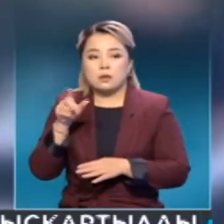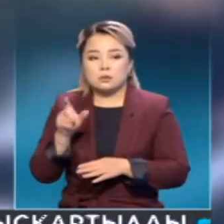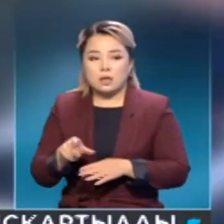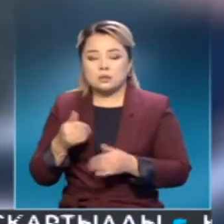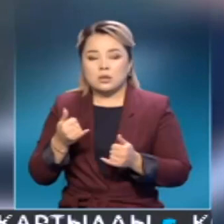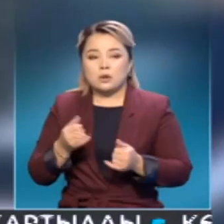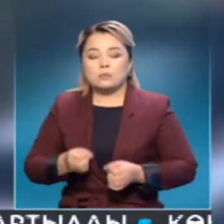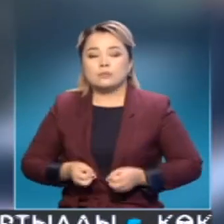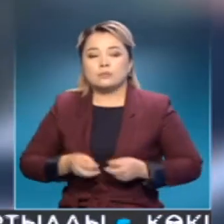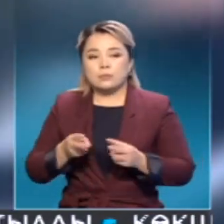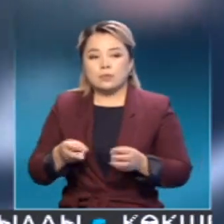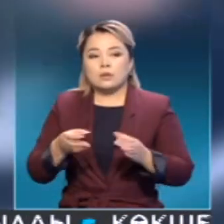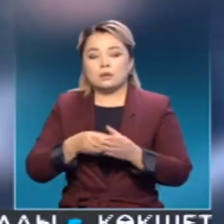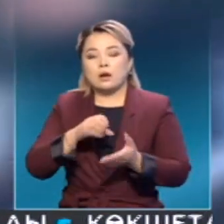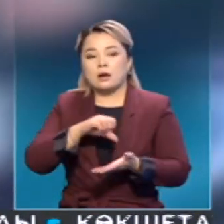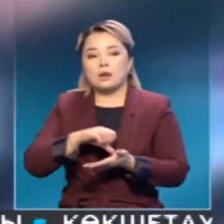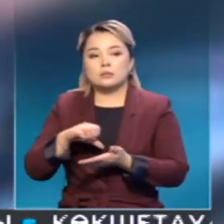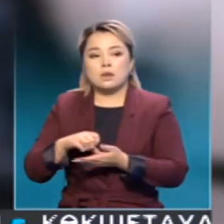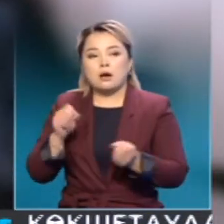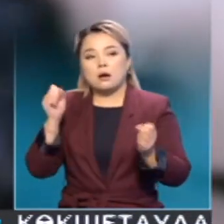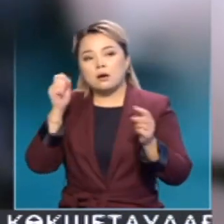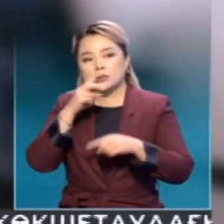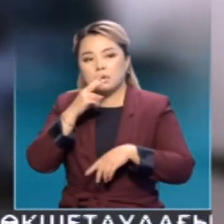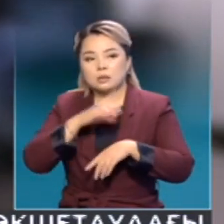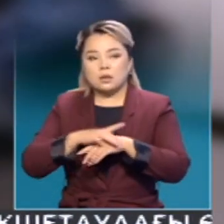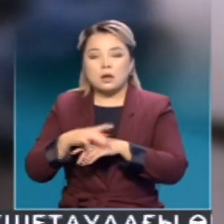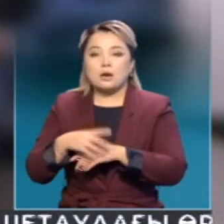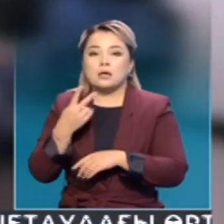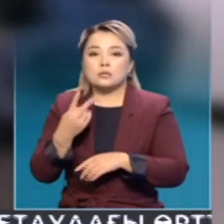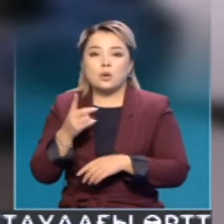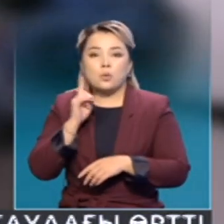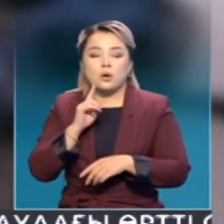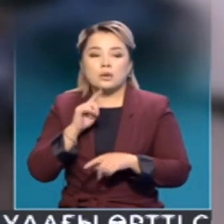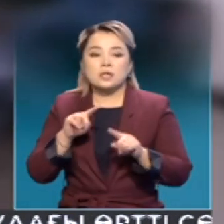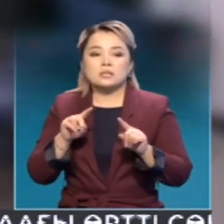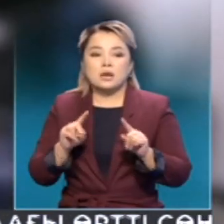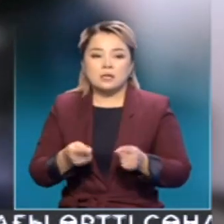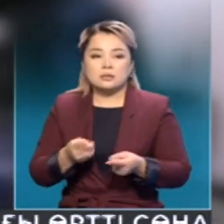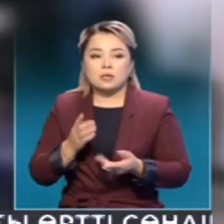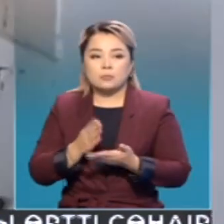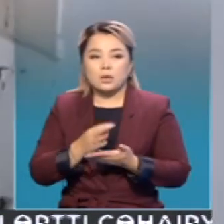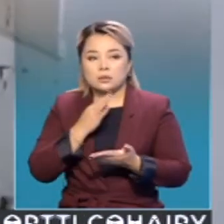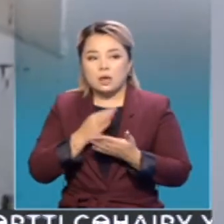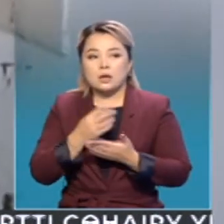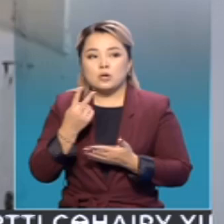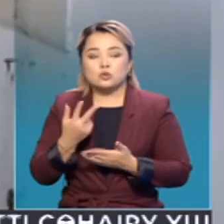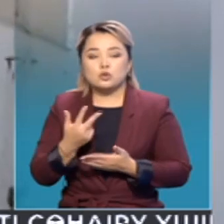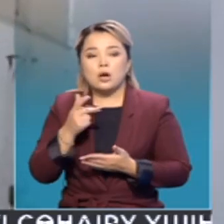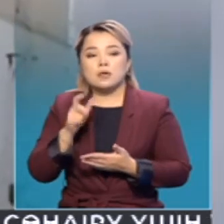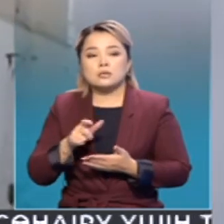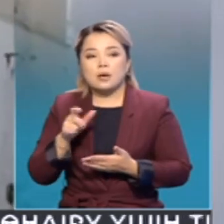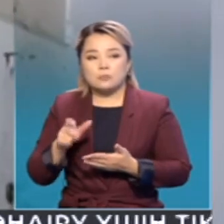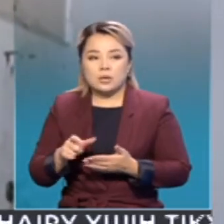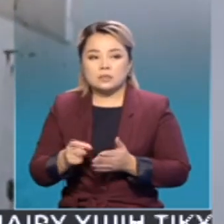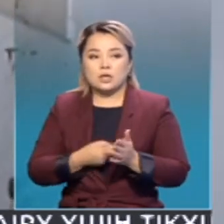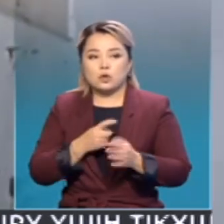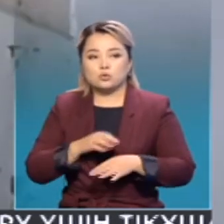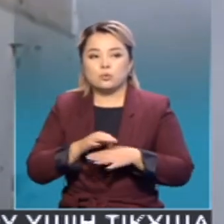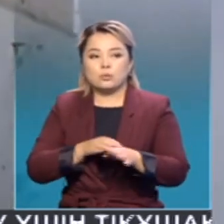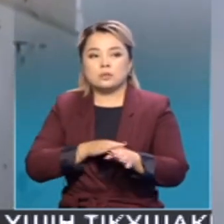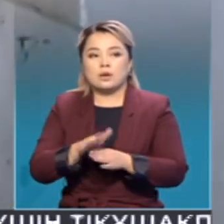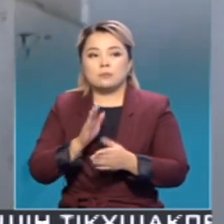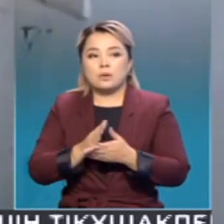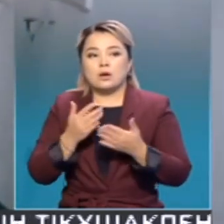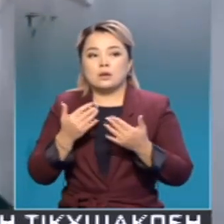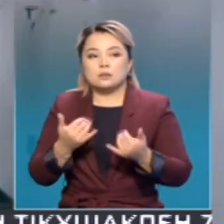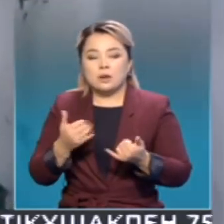Осы қылмысқа қатысы бар адамдар анықталған. Күдіктілердің екеуі уақытша ұстау изоляторына қамалып, үшінші адамға қатысты тергеу жүргізіліп жатыр.